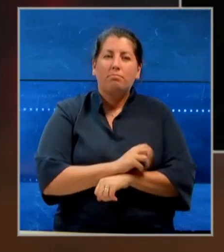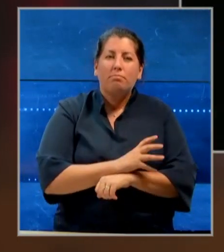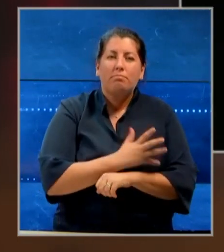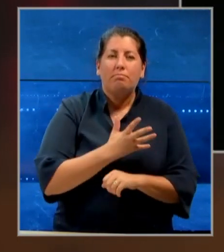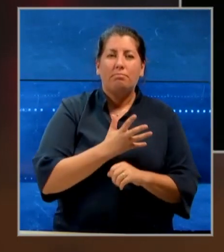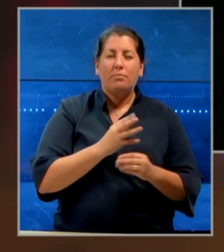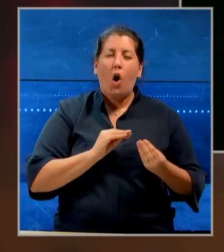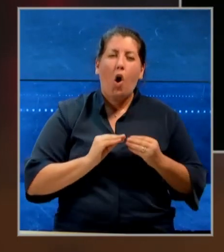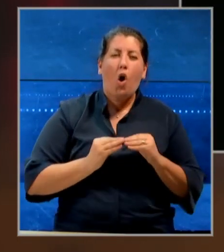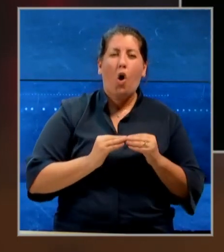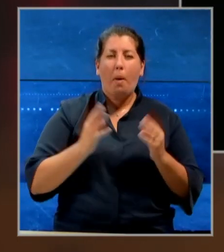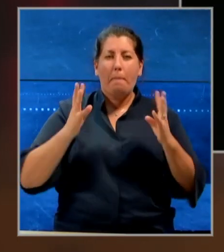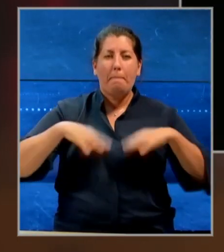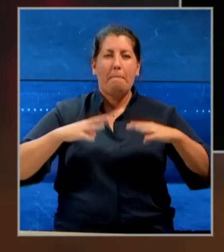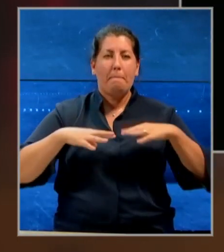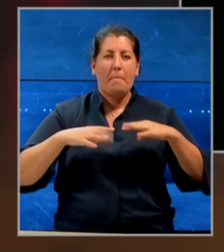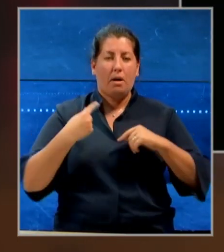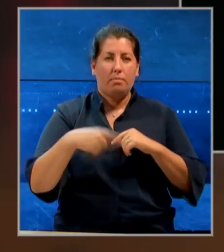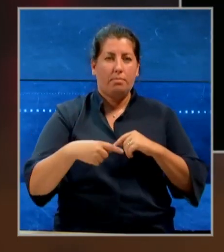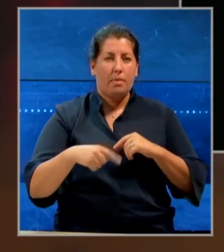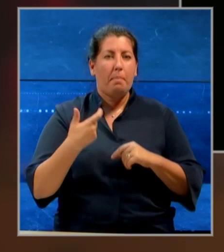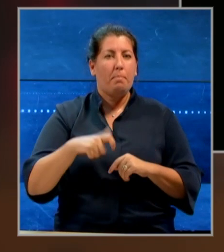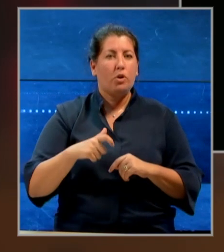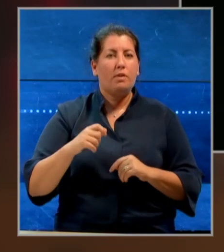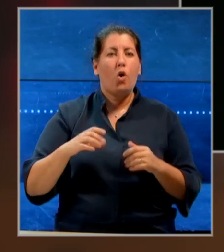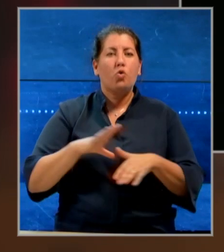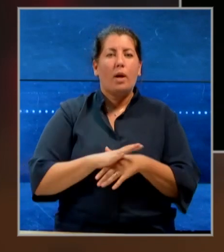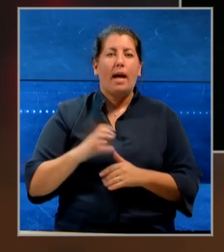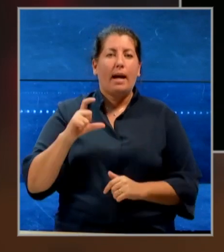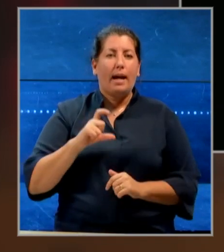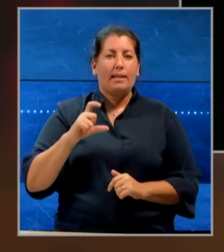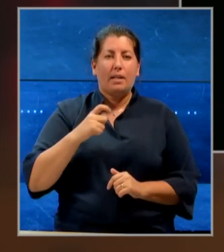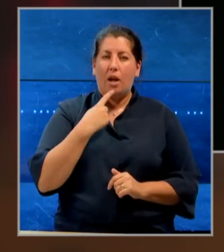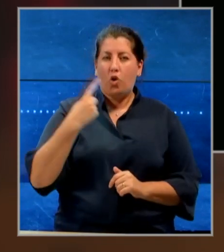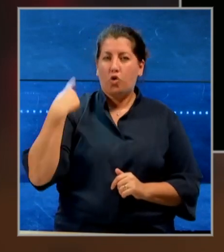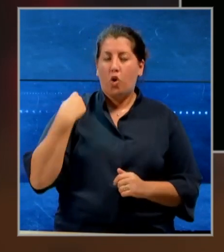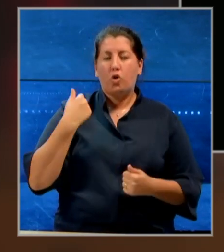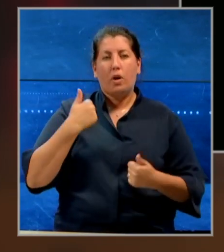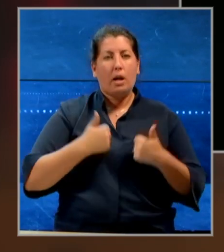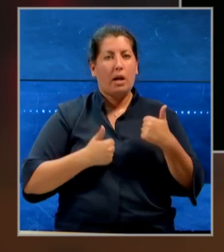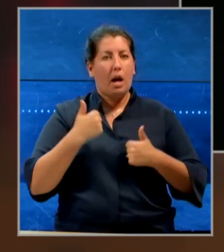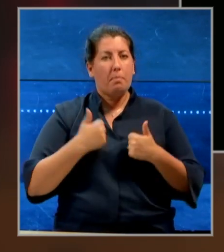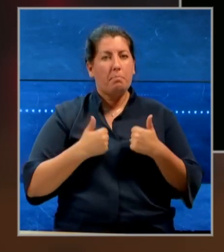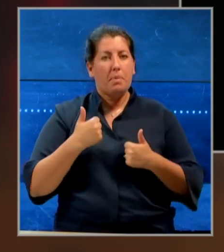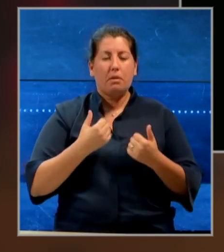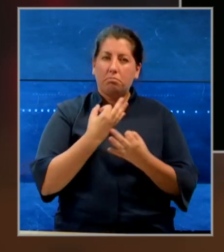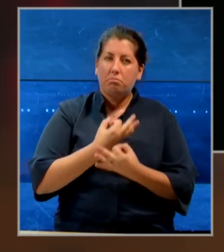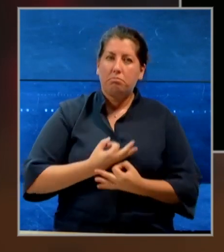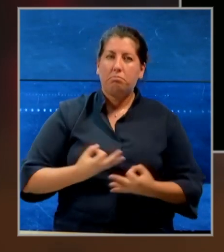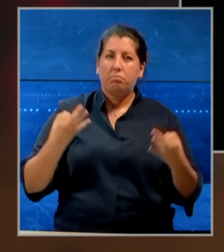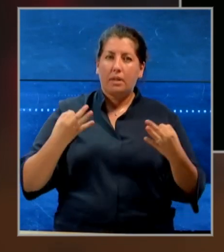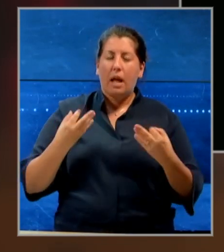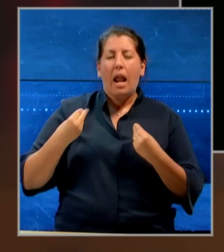avvicina a questa partita? Perché comunque Catanzaro lo scorso anno ha fatto un grandissimo campionato, no? Immagino che abbia lasciato anche un bellissimo ricordo da quelle